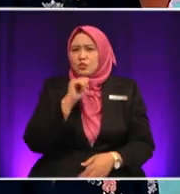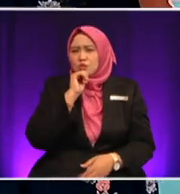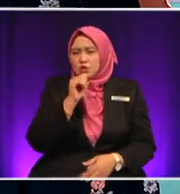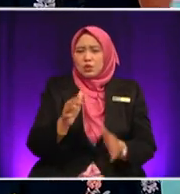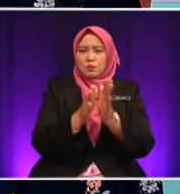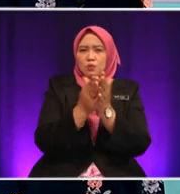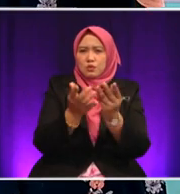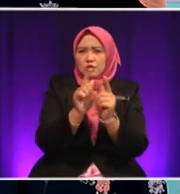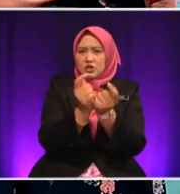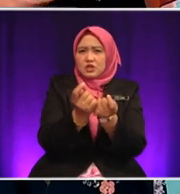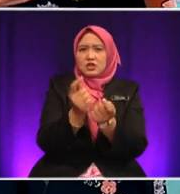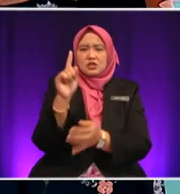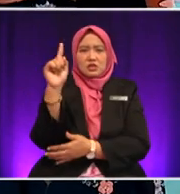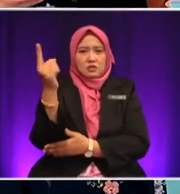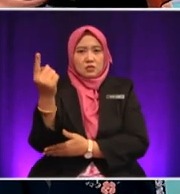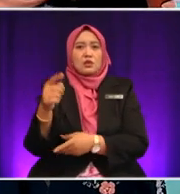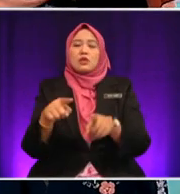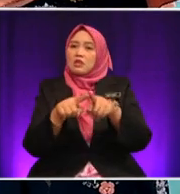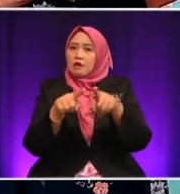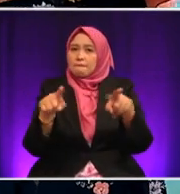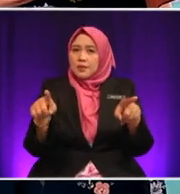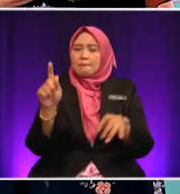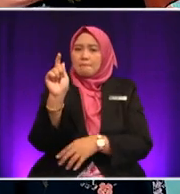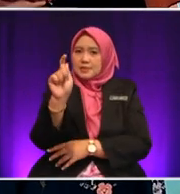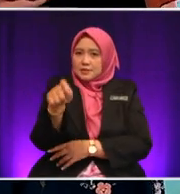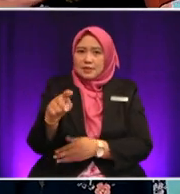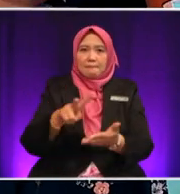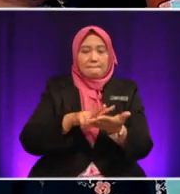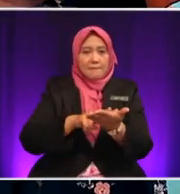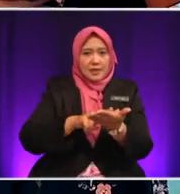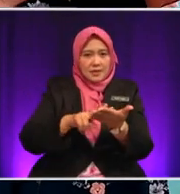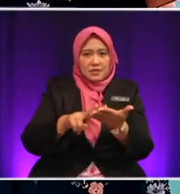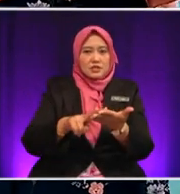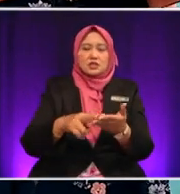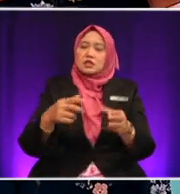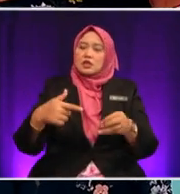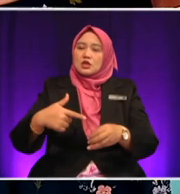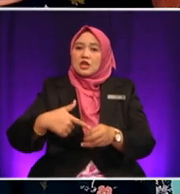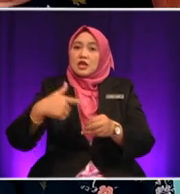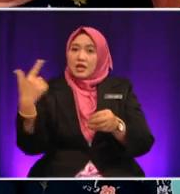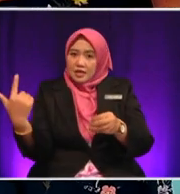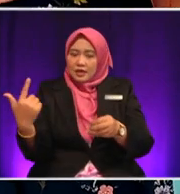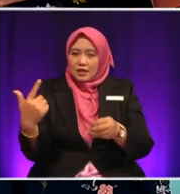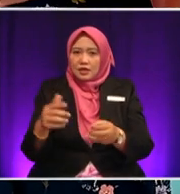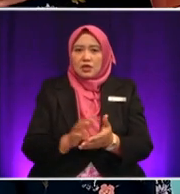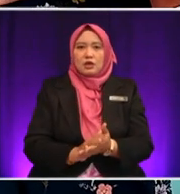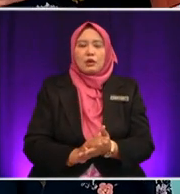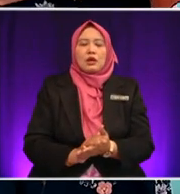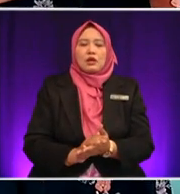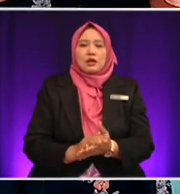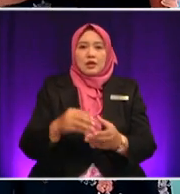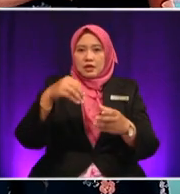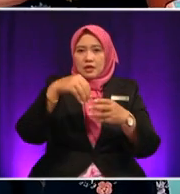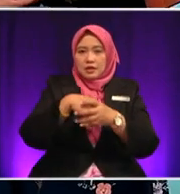membuat bacaan di luar sebab itulah guru-guru memberi tugas saya membaca tugas dan folio mencari